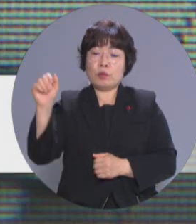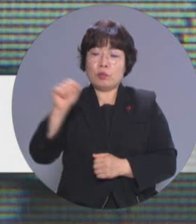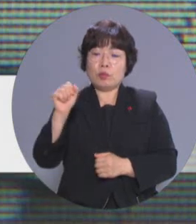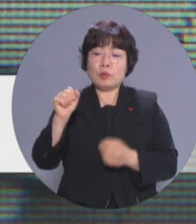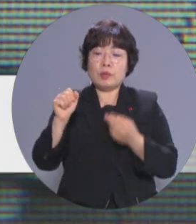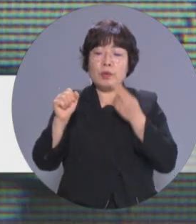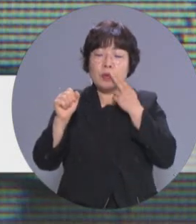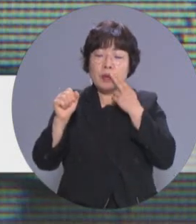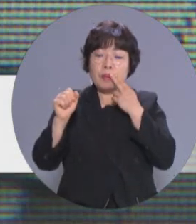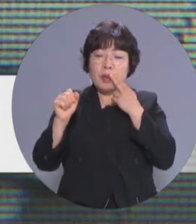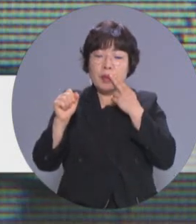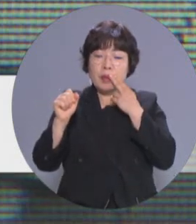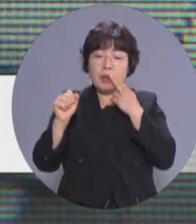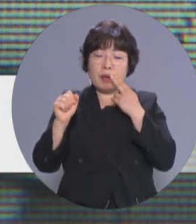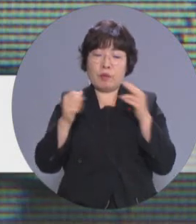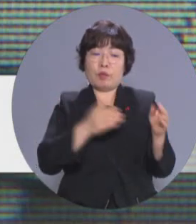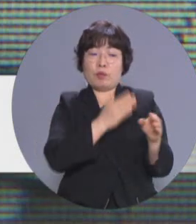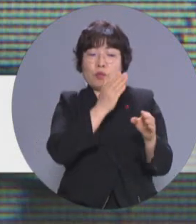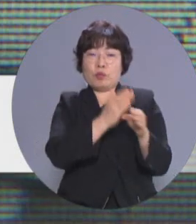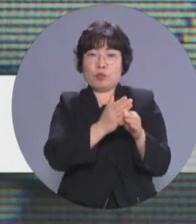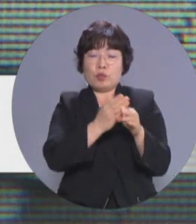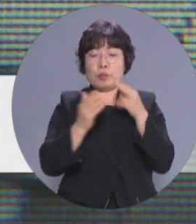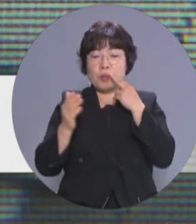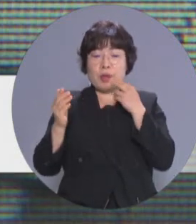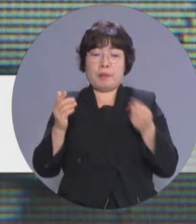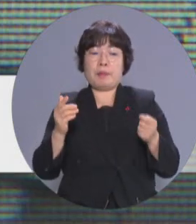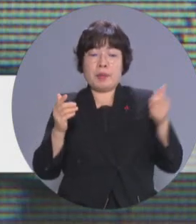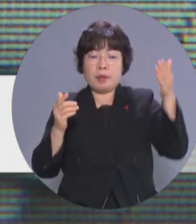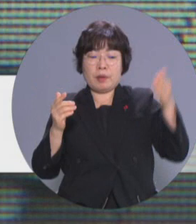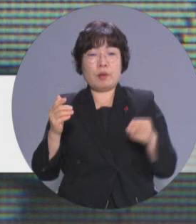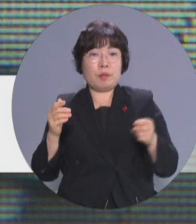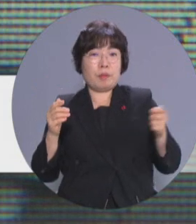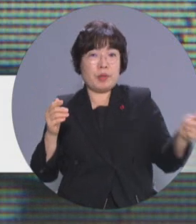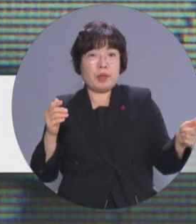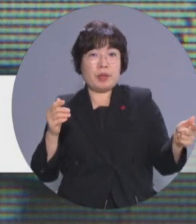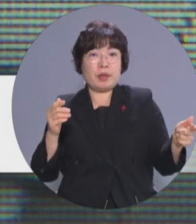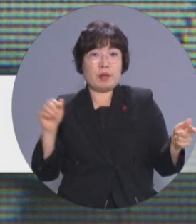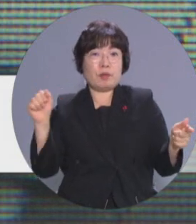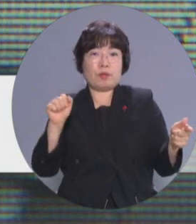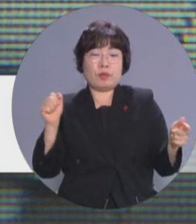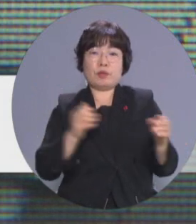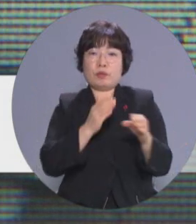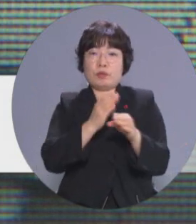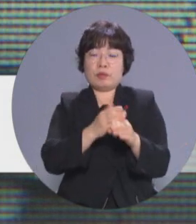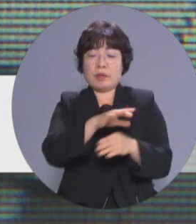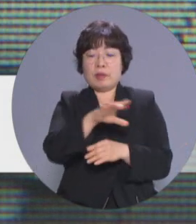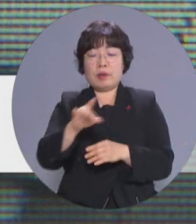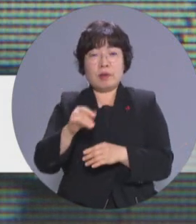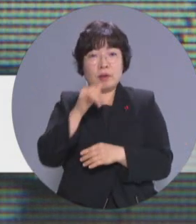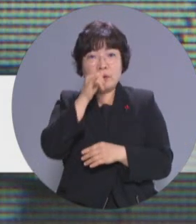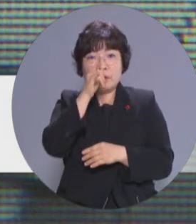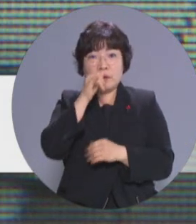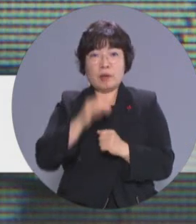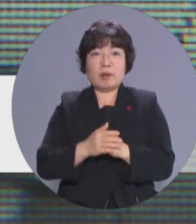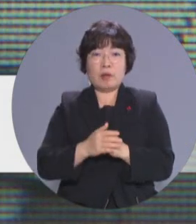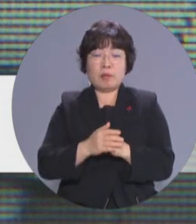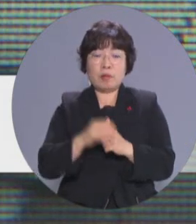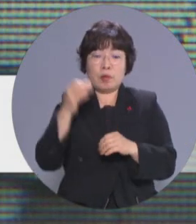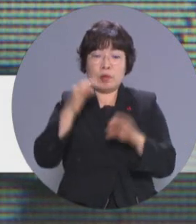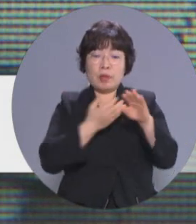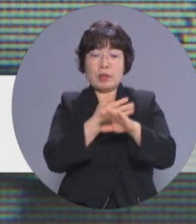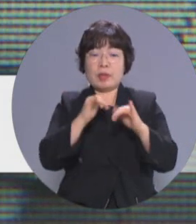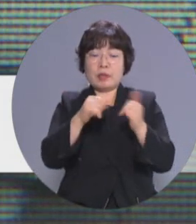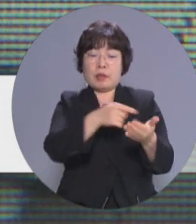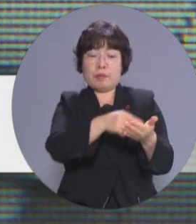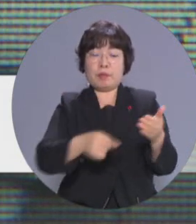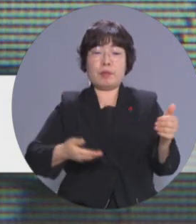운전하면서 담배를 피우는 운전자들 가운데 담배꽁초를 차 유리창 밖으로 버리는 분들이 간혹 있습니다. 이런 행위는 다른